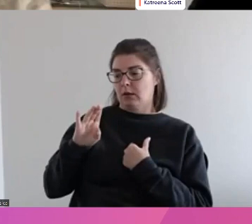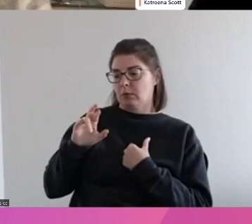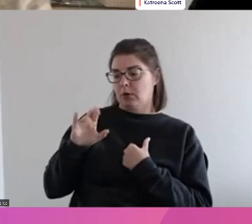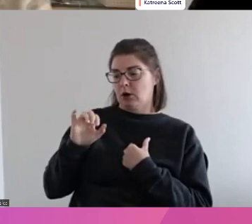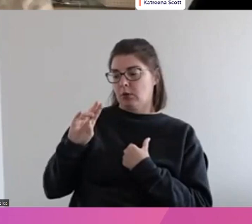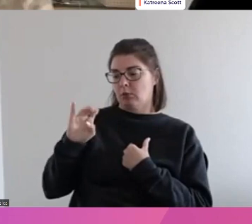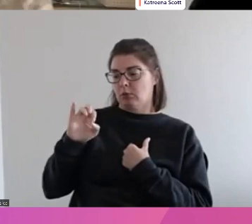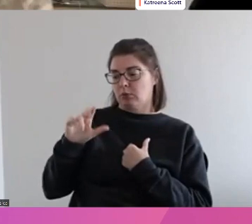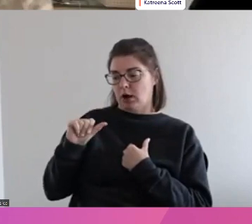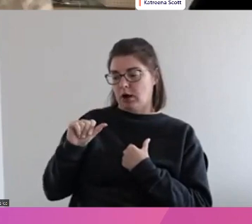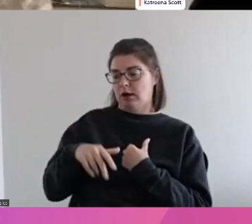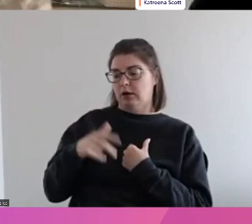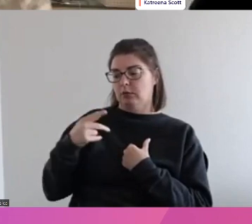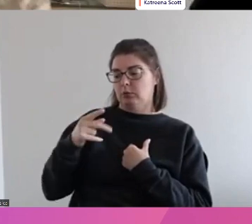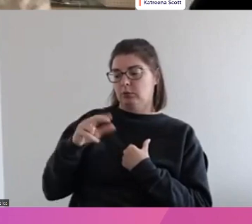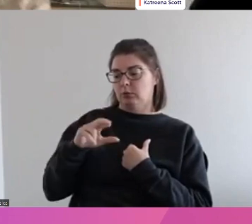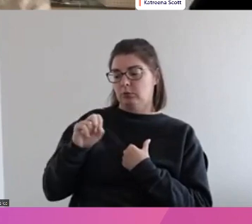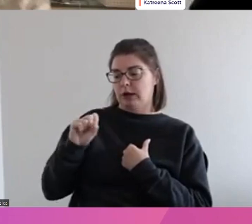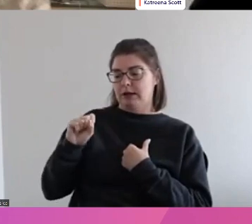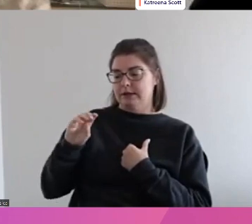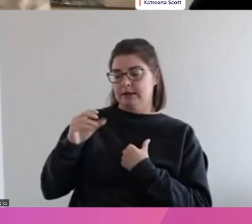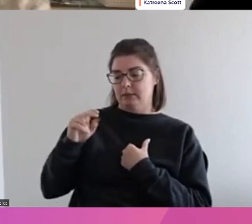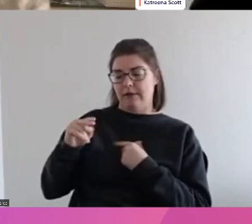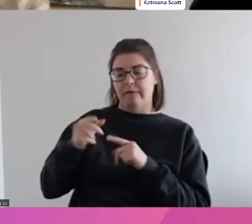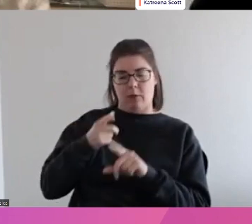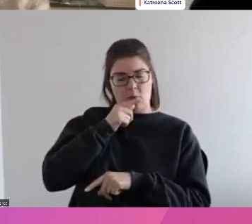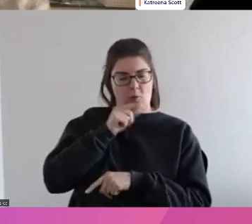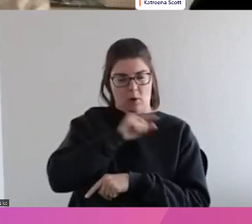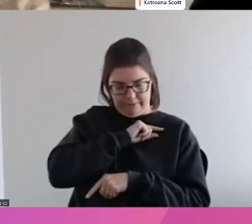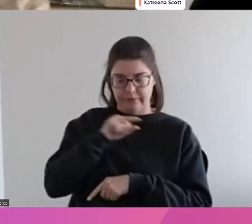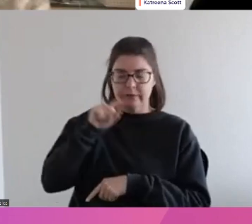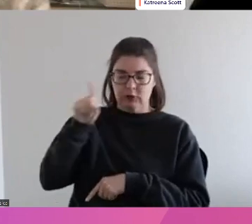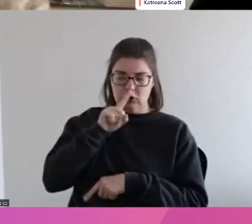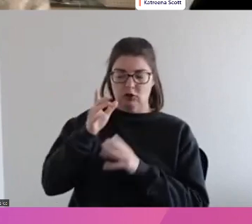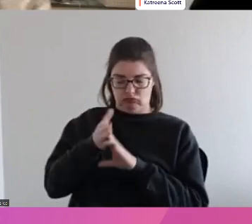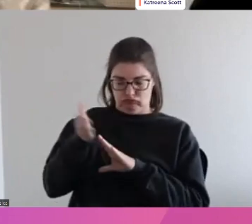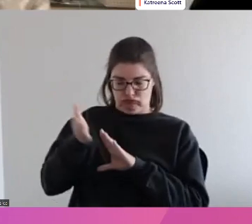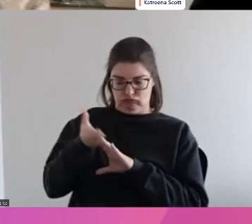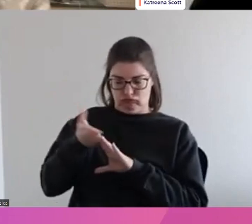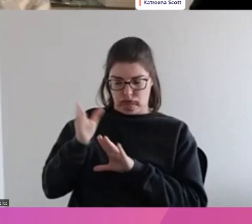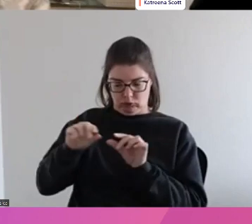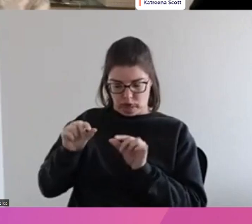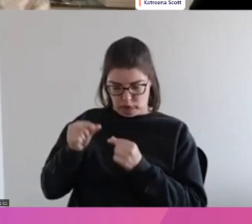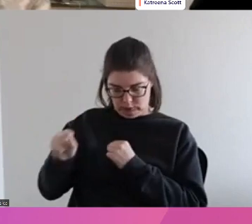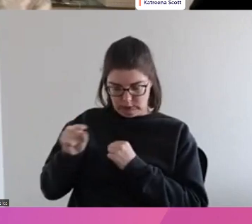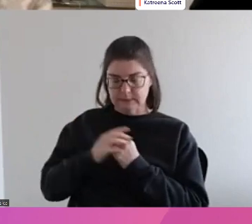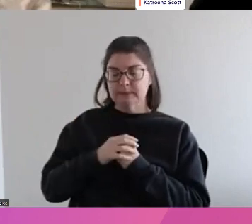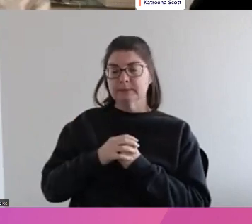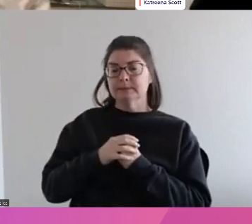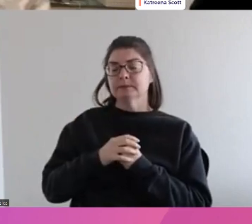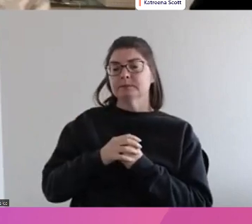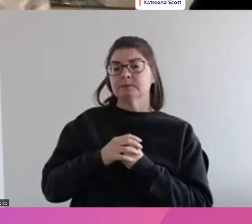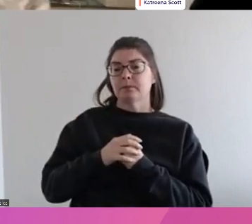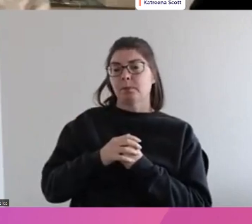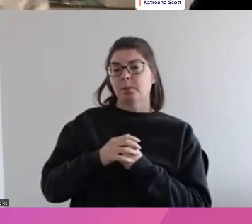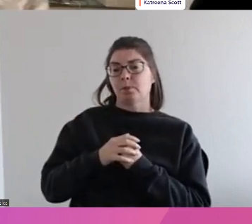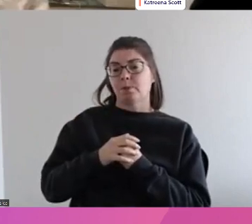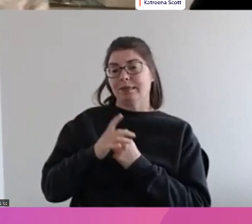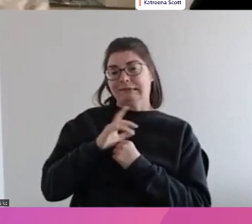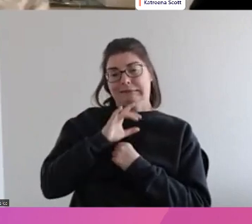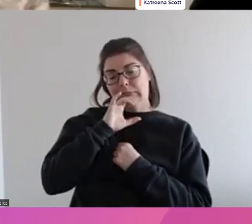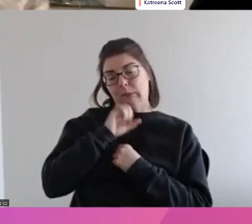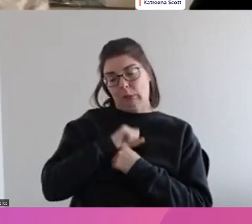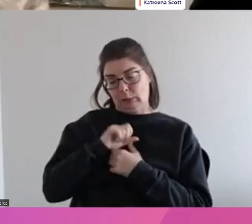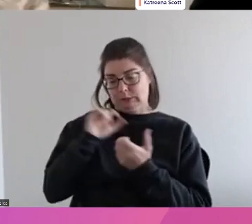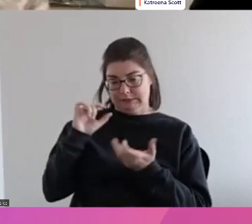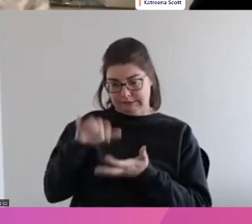avec un groupe, Barbara Pressman, donc, qui avait organisé le groupe. C'est